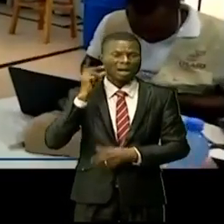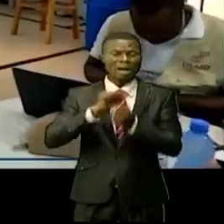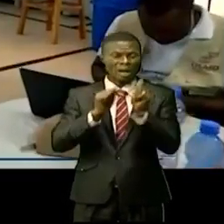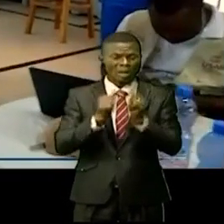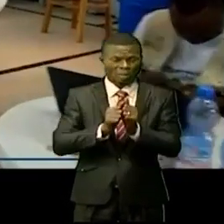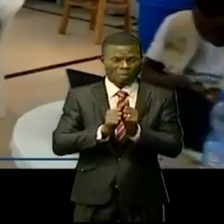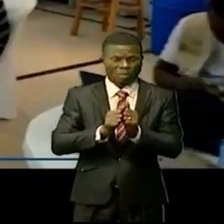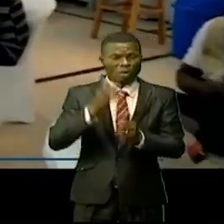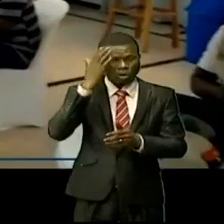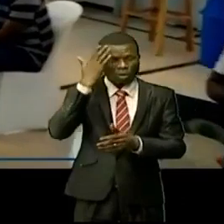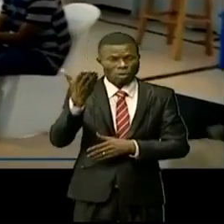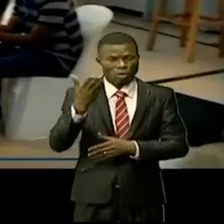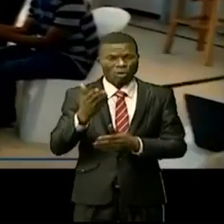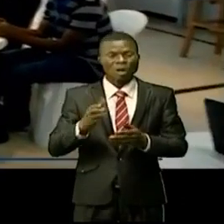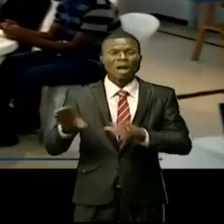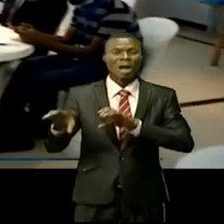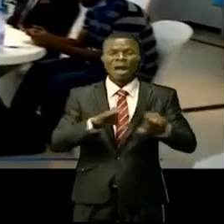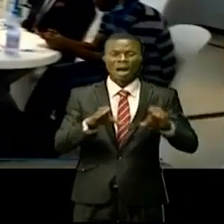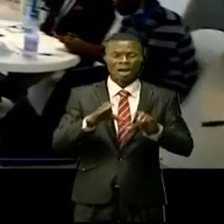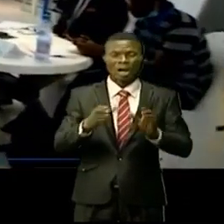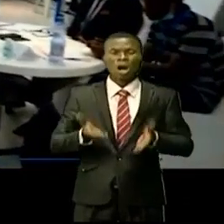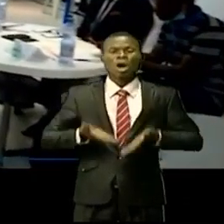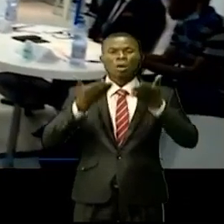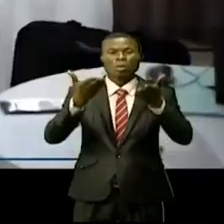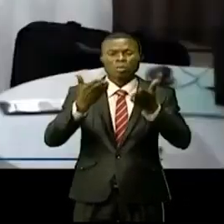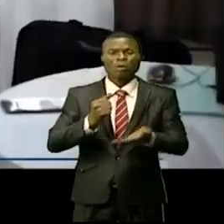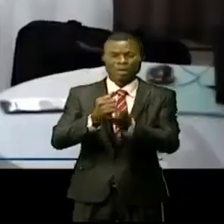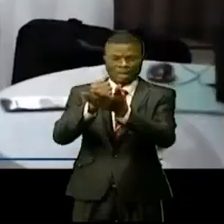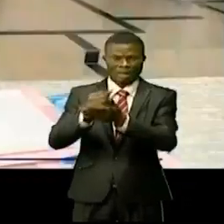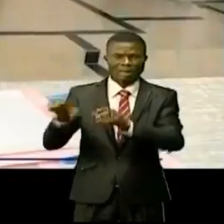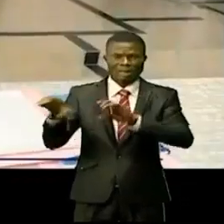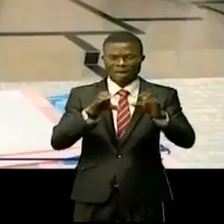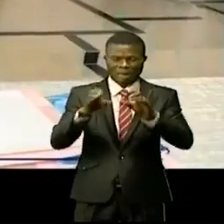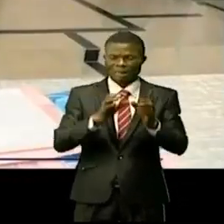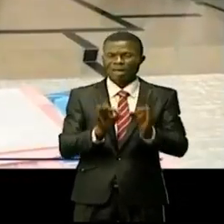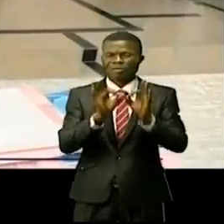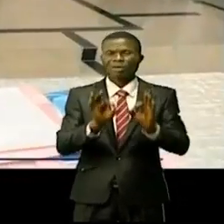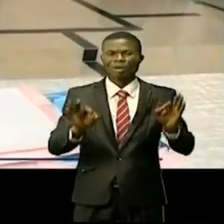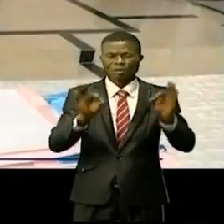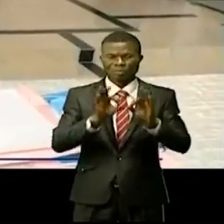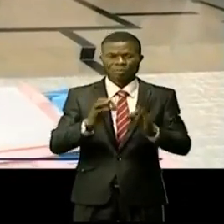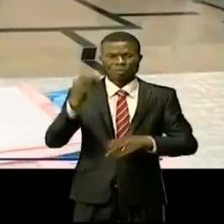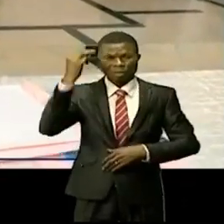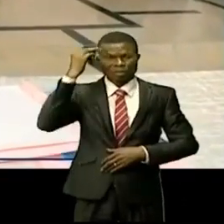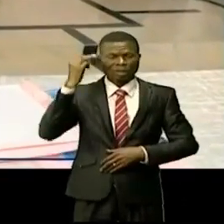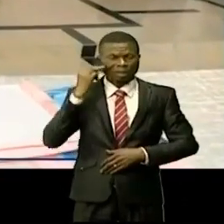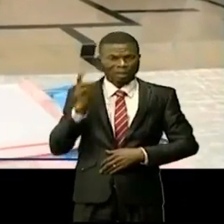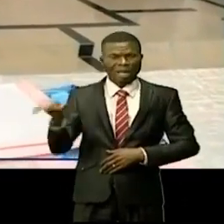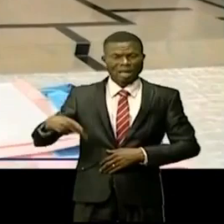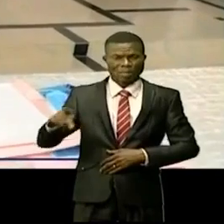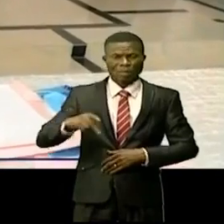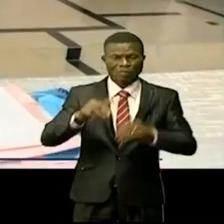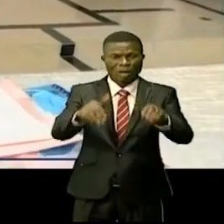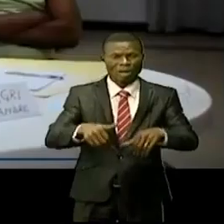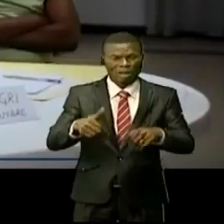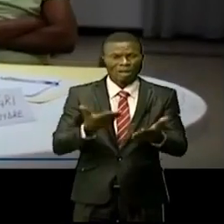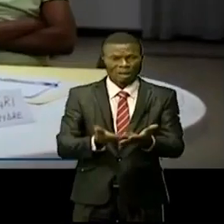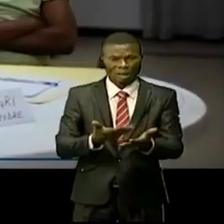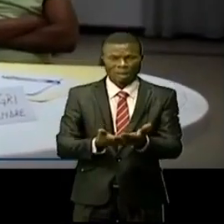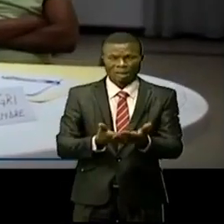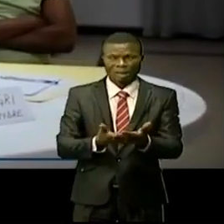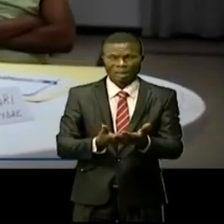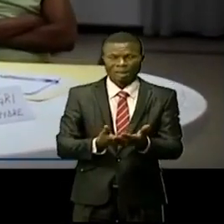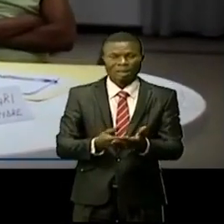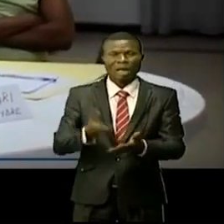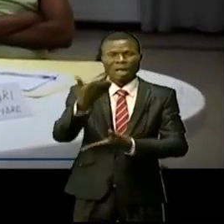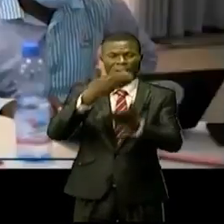et les actions proposées devront orienter les actions correctrices. Le ministre provincial de l'agriculture, Félicien Tshisekedi, qui a